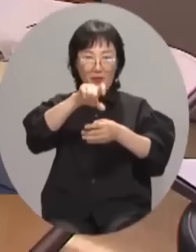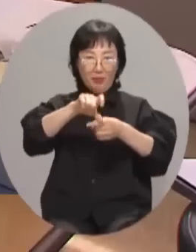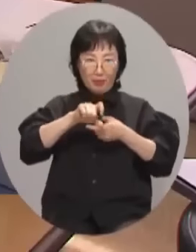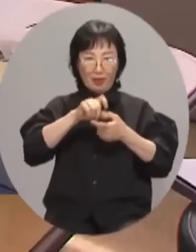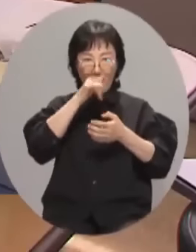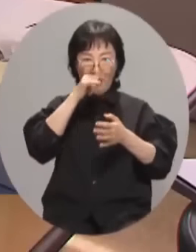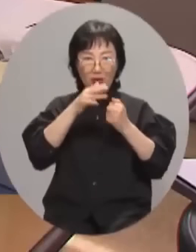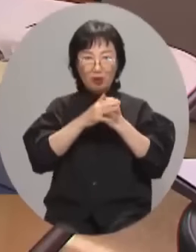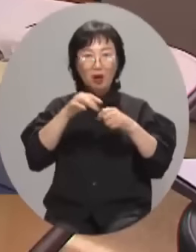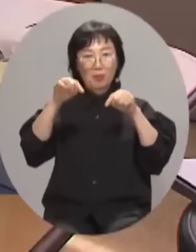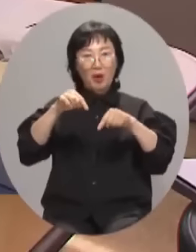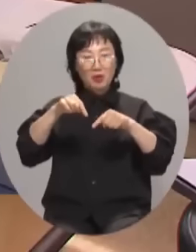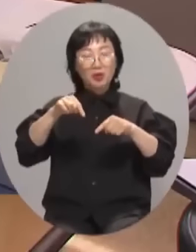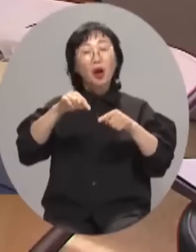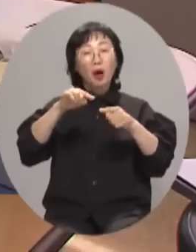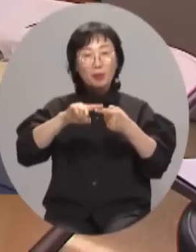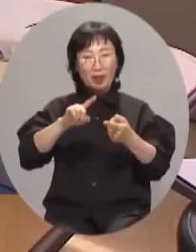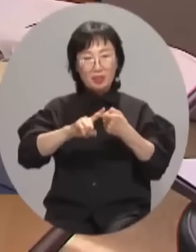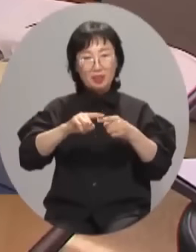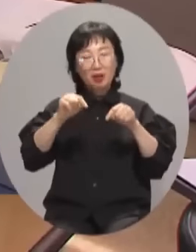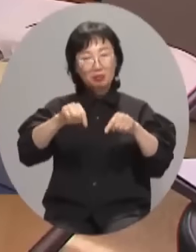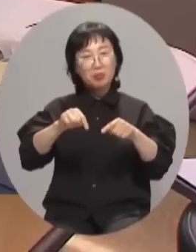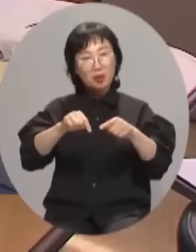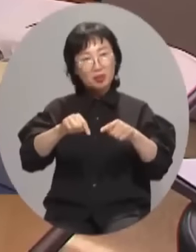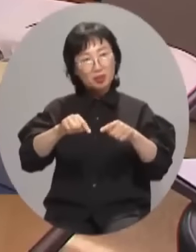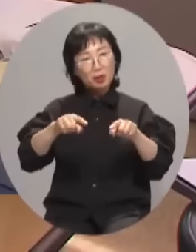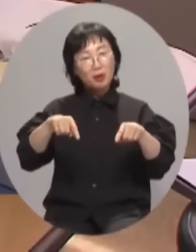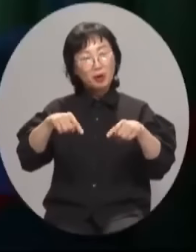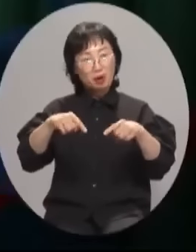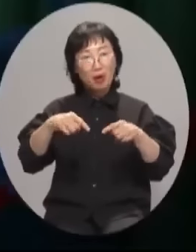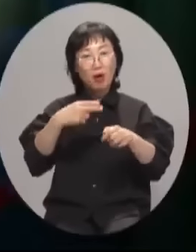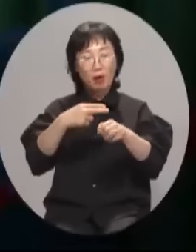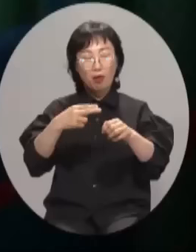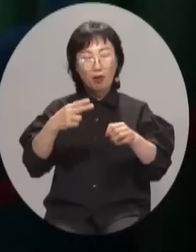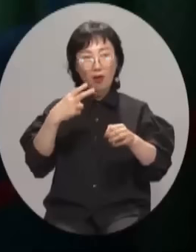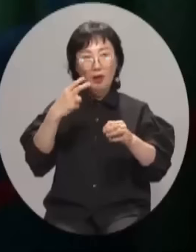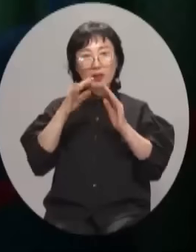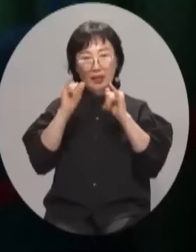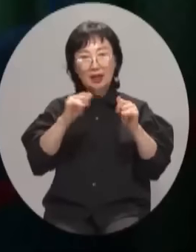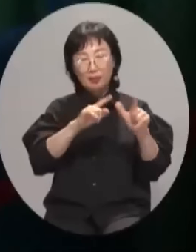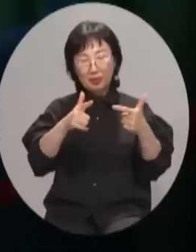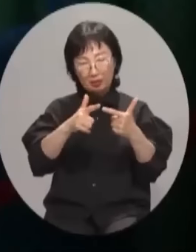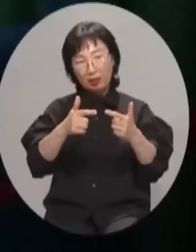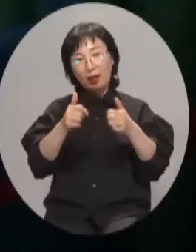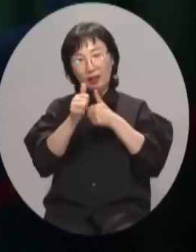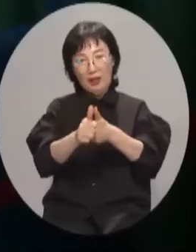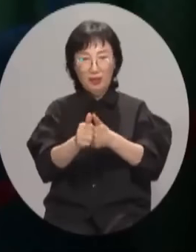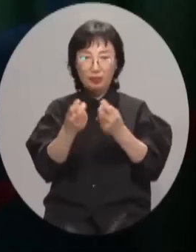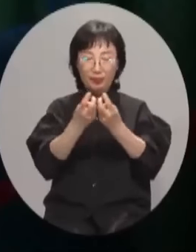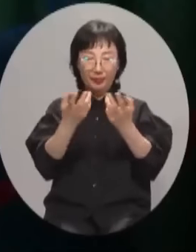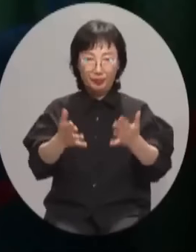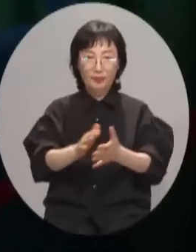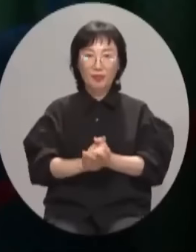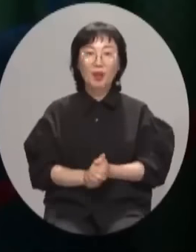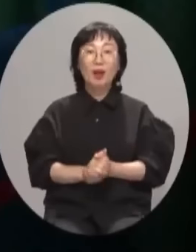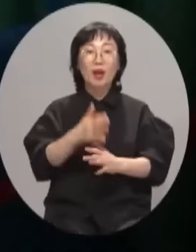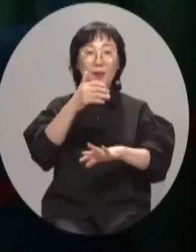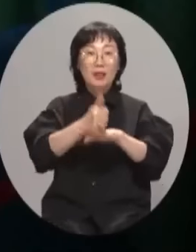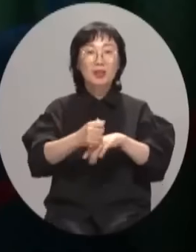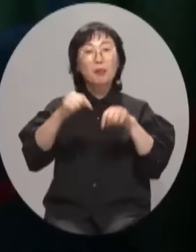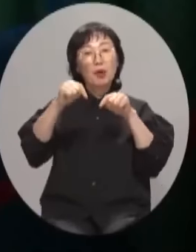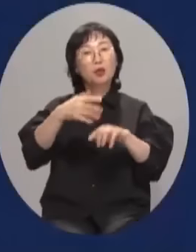면접의 점수는 면접관들의 개인의 재량에 따라서 평가를 한 것이다 그렇다면 결국 당락을 결정지은 면접